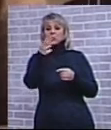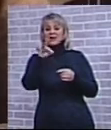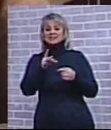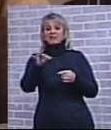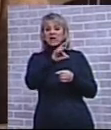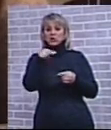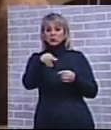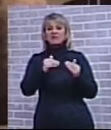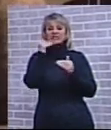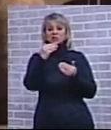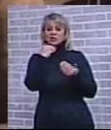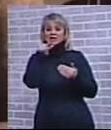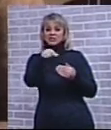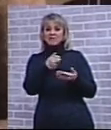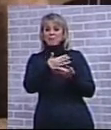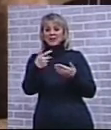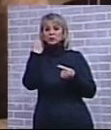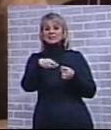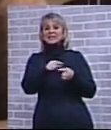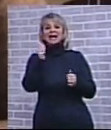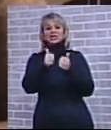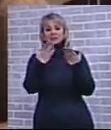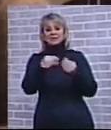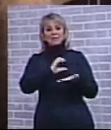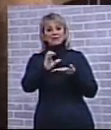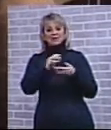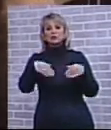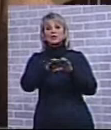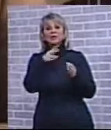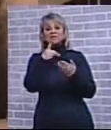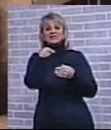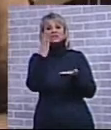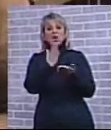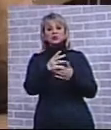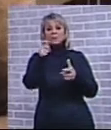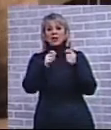района. Высочайшего качества продукция, ежедневные поставки. Вот, как вы видите, здесь